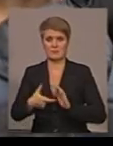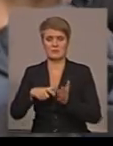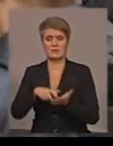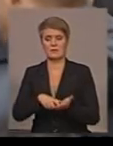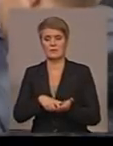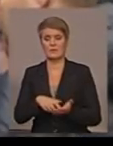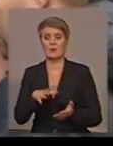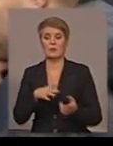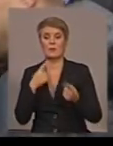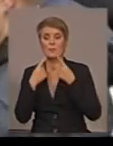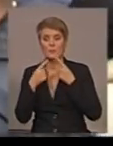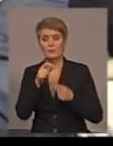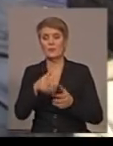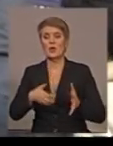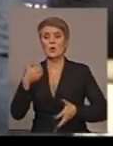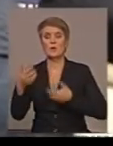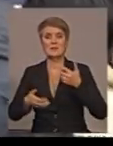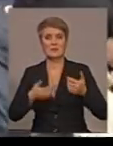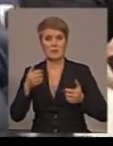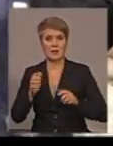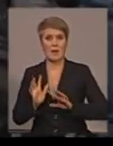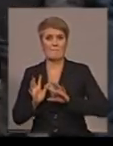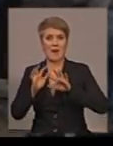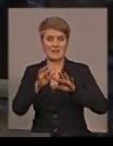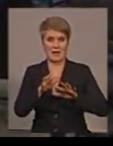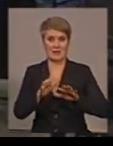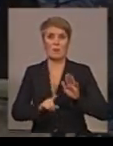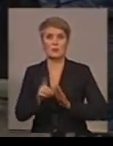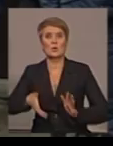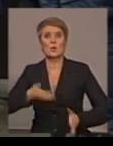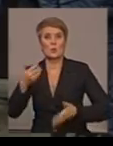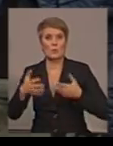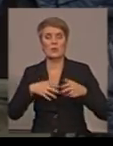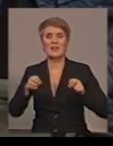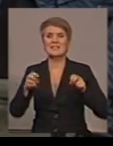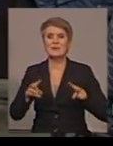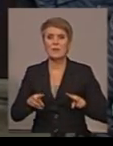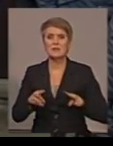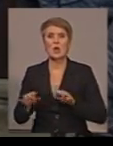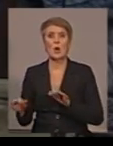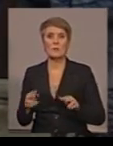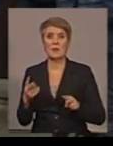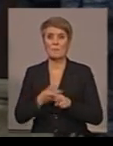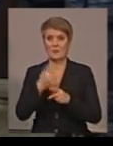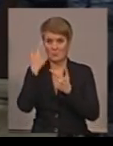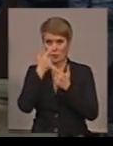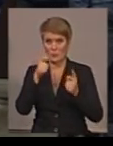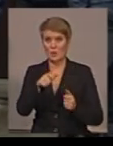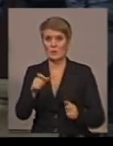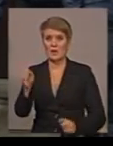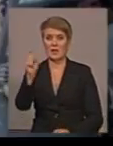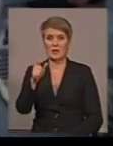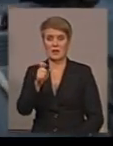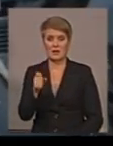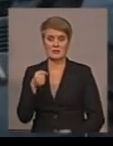Були перемовини, щоб люди розібрали барикади. Люди почали розбирати барикади. Відбулася спецоперація. Без попередження, без нічого, людей просто труїли